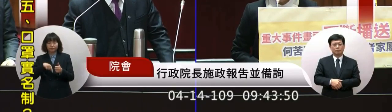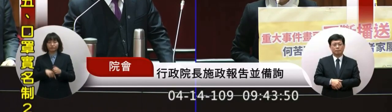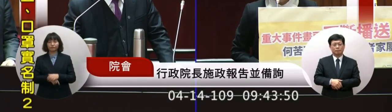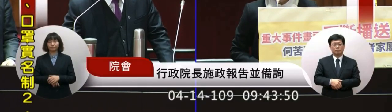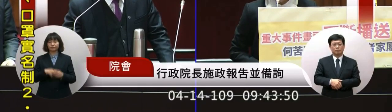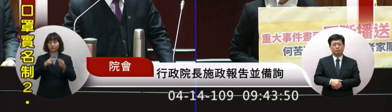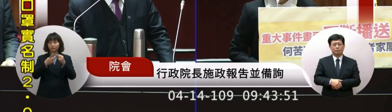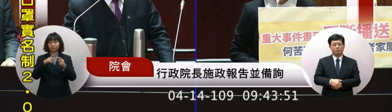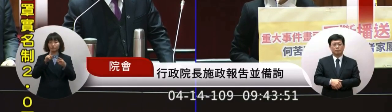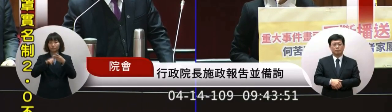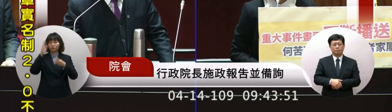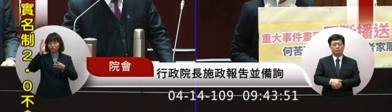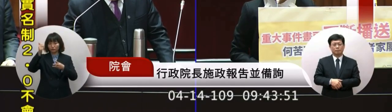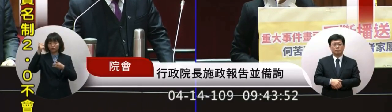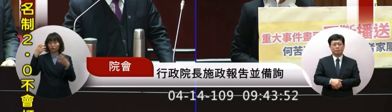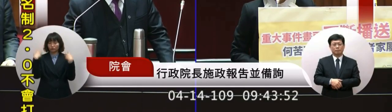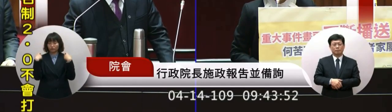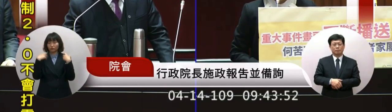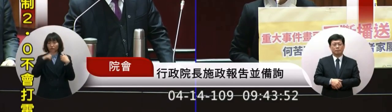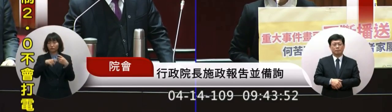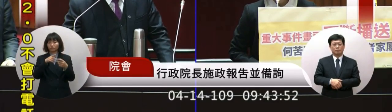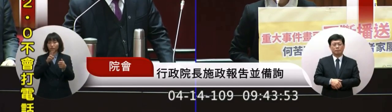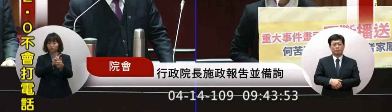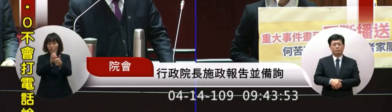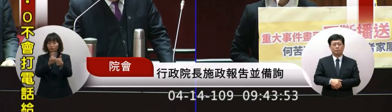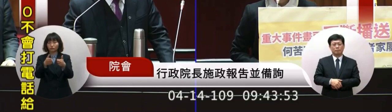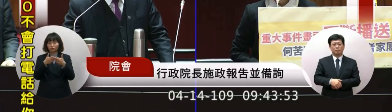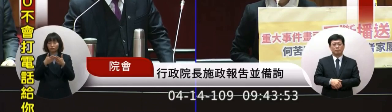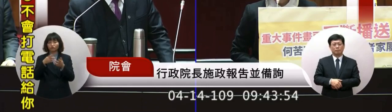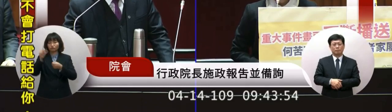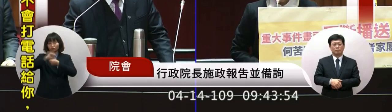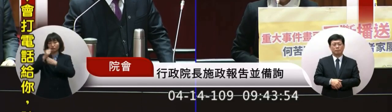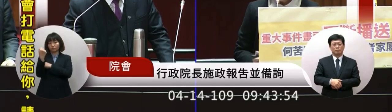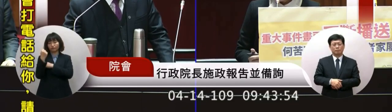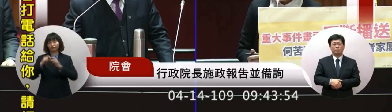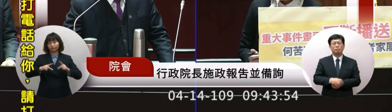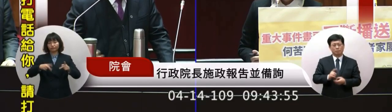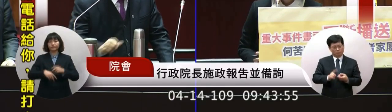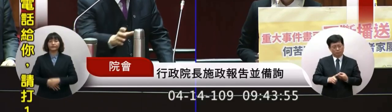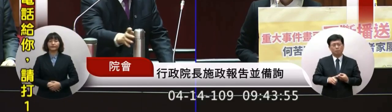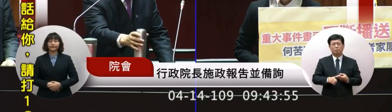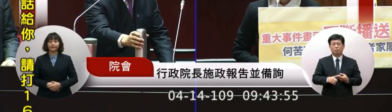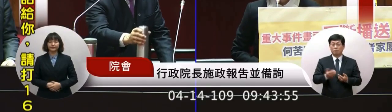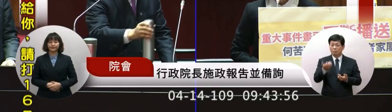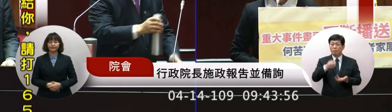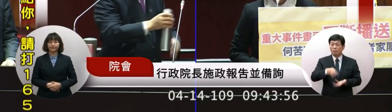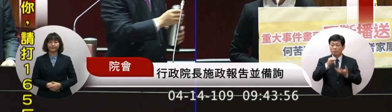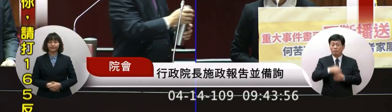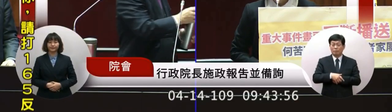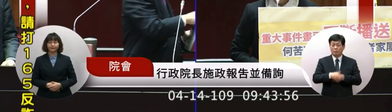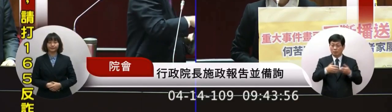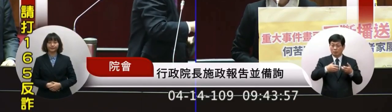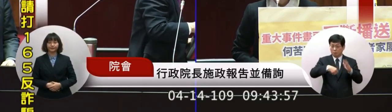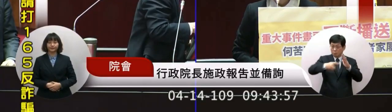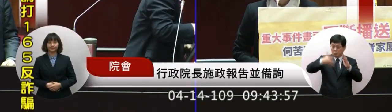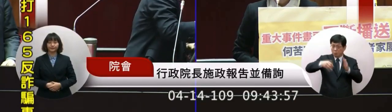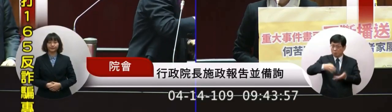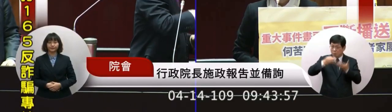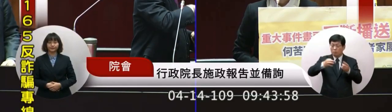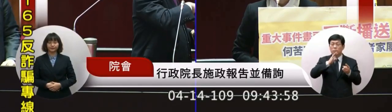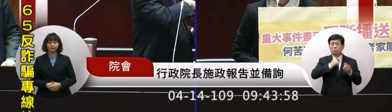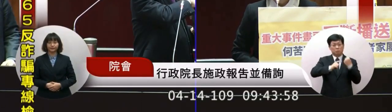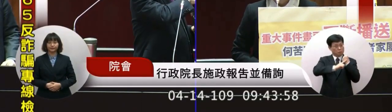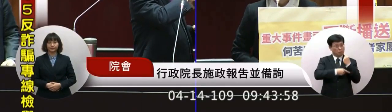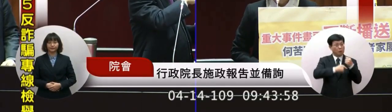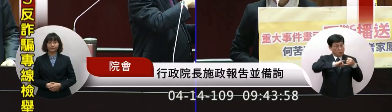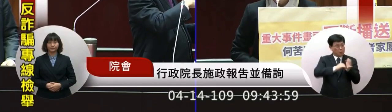个相关主管机关他律，我觉得都要加强。 是，所以刚才提到部长院长有提到说，就是相